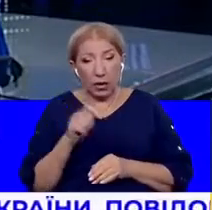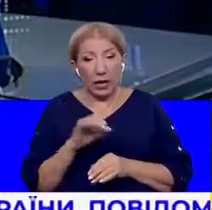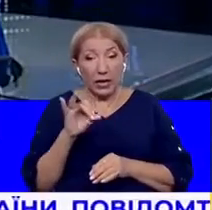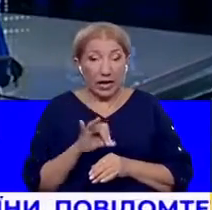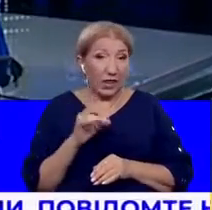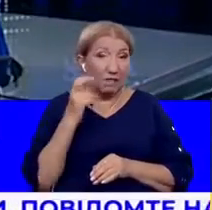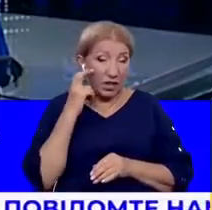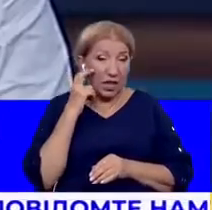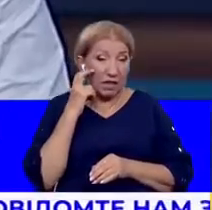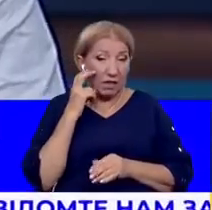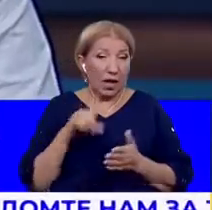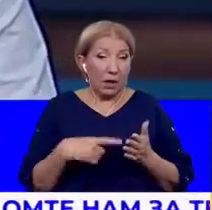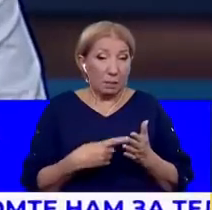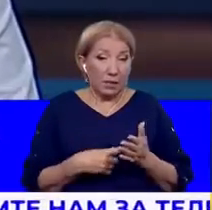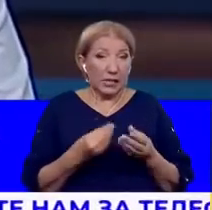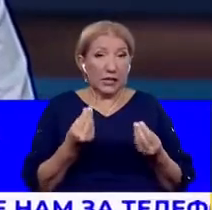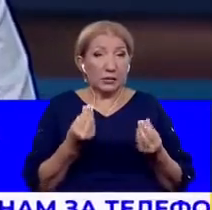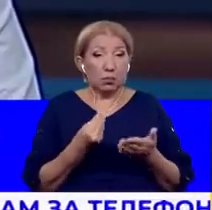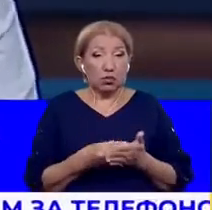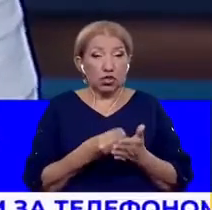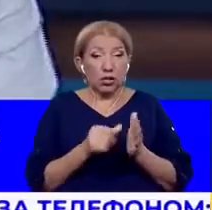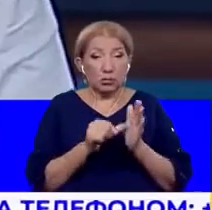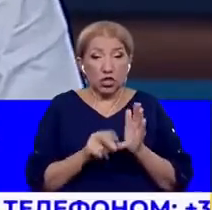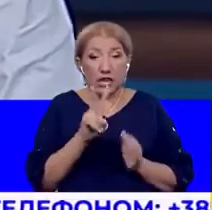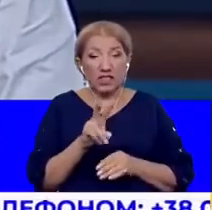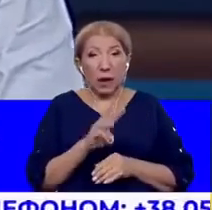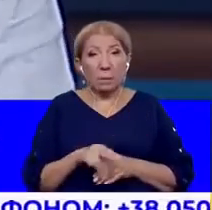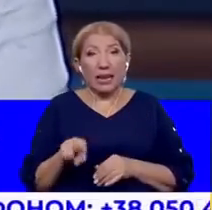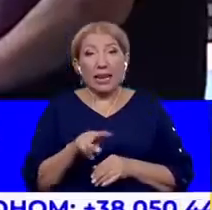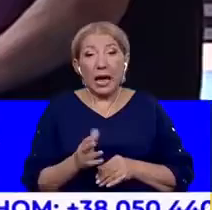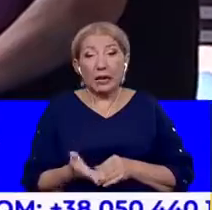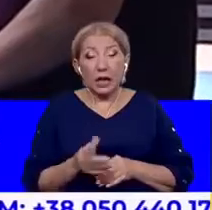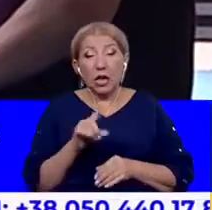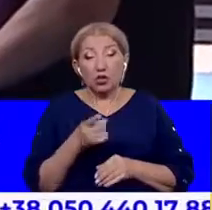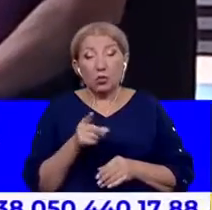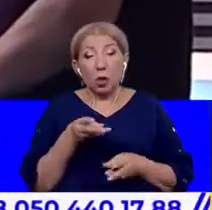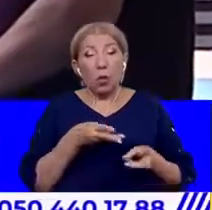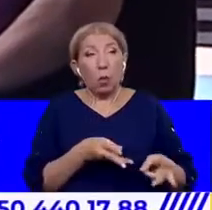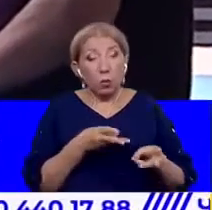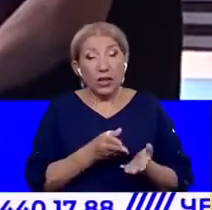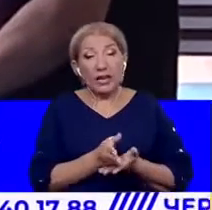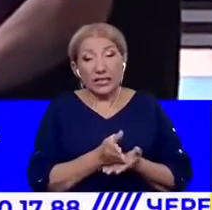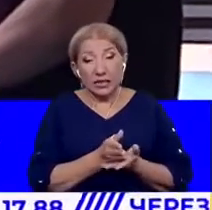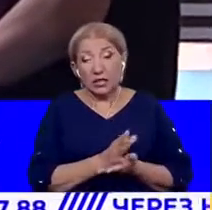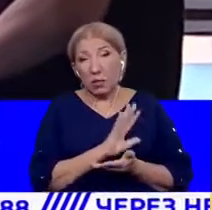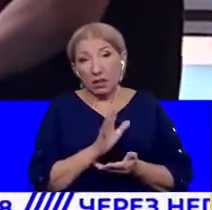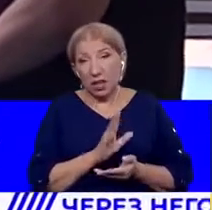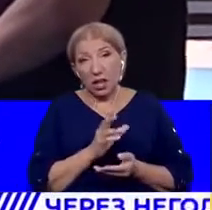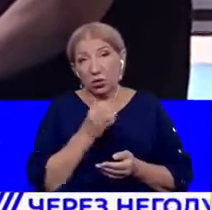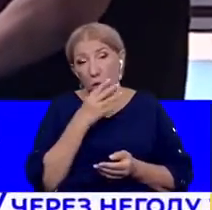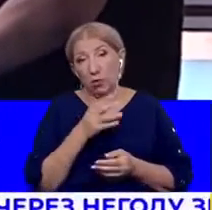в Києві, ну, місті з бюджетом 62 мільярди. Це чому відбувається? Бо комунальні служби не надто